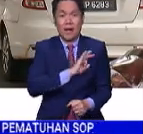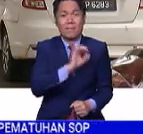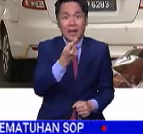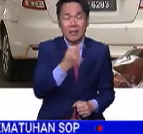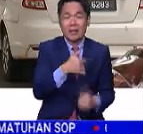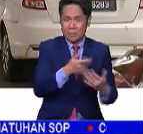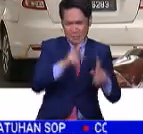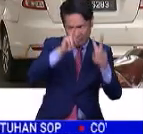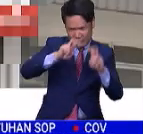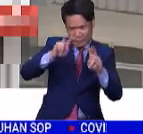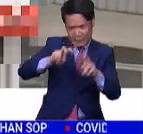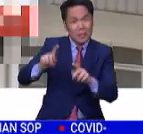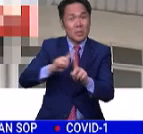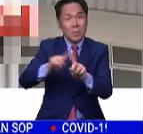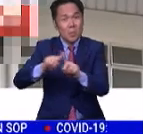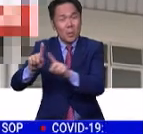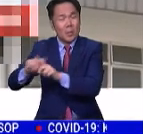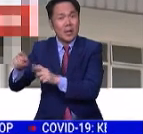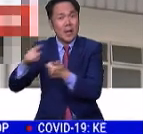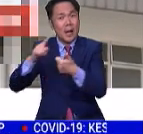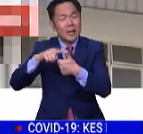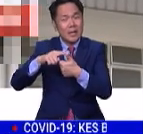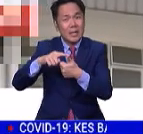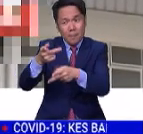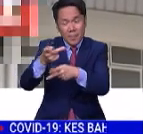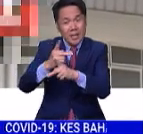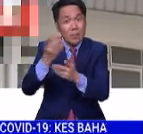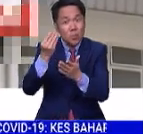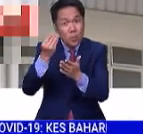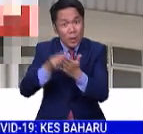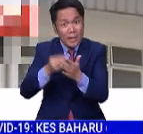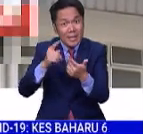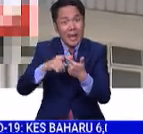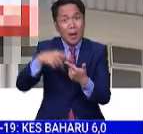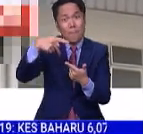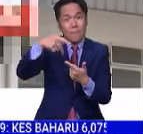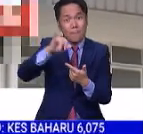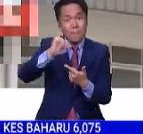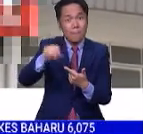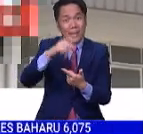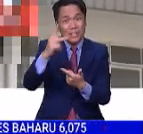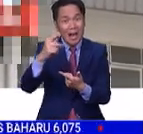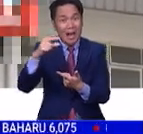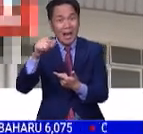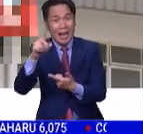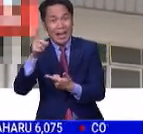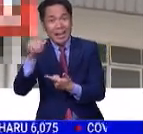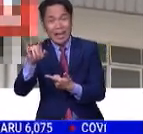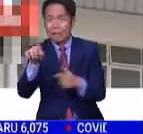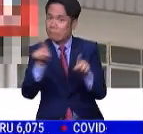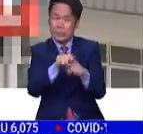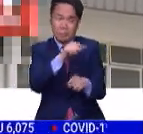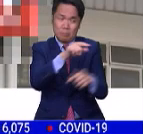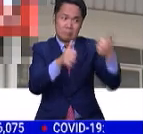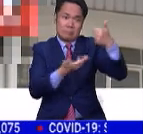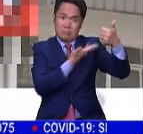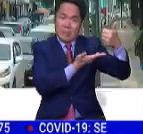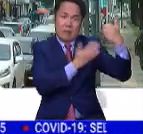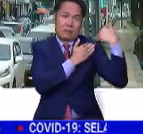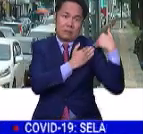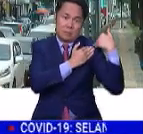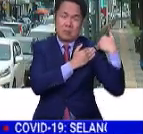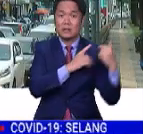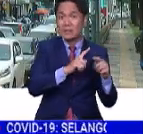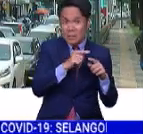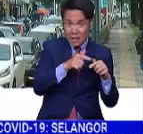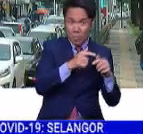juga perlu memantau syarikat pajak gadai kerana ia di bawah bidang kuasa mereka. Namun, keputusan sama ada cawangan